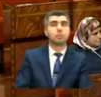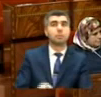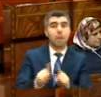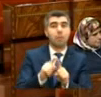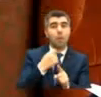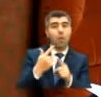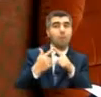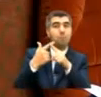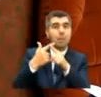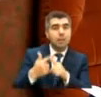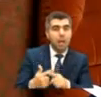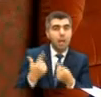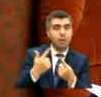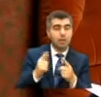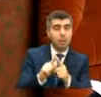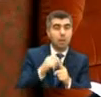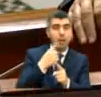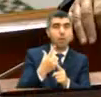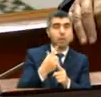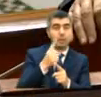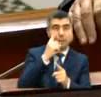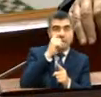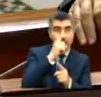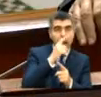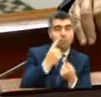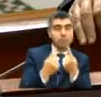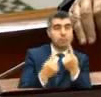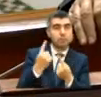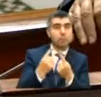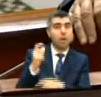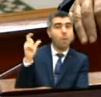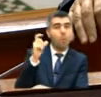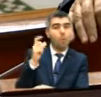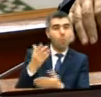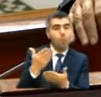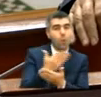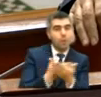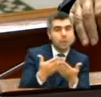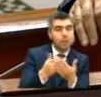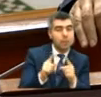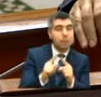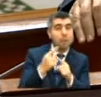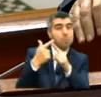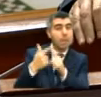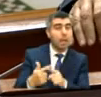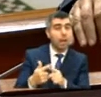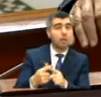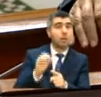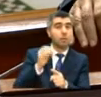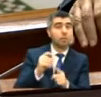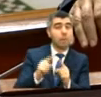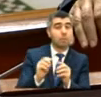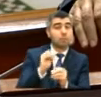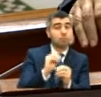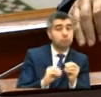إمكانيات مالية، لأن هذا الطلب الاجتماعي الأساسي اللي هو المساجد كيخص تواكبوا الإمكانيات، بمعنى الضعف ديال